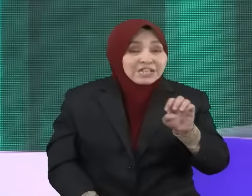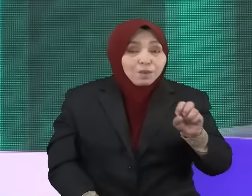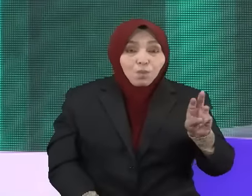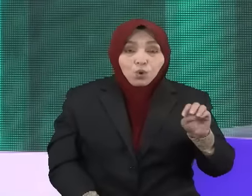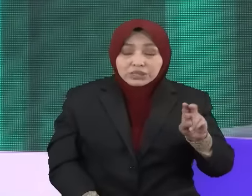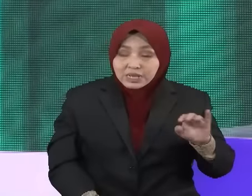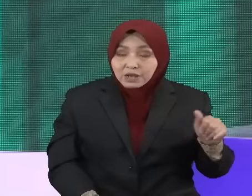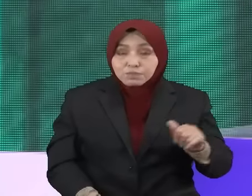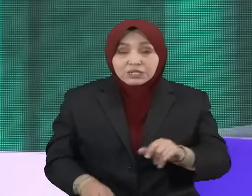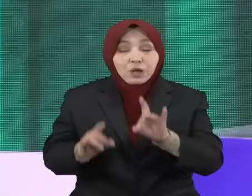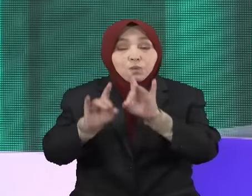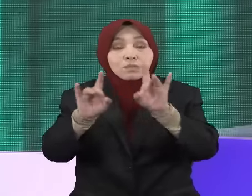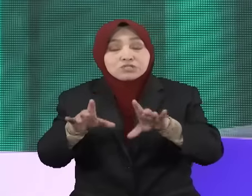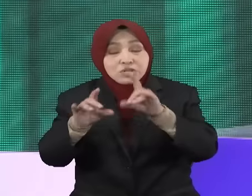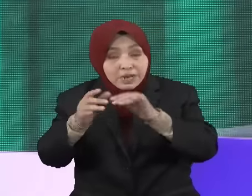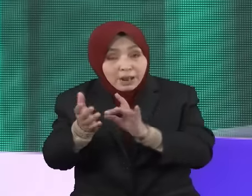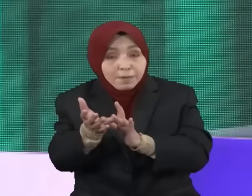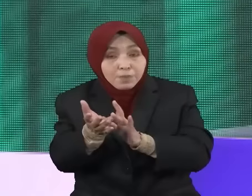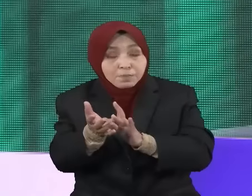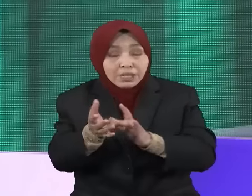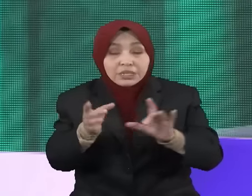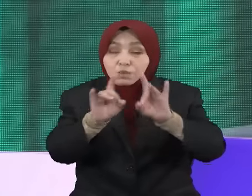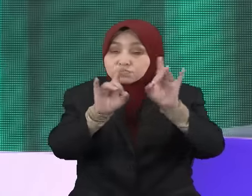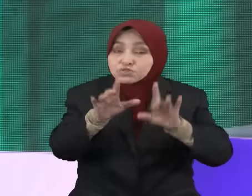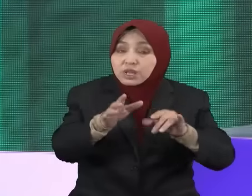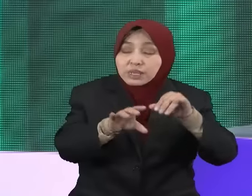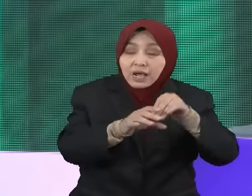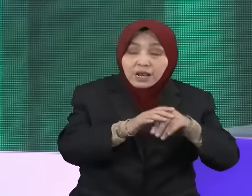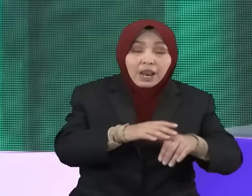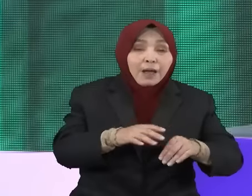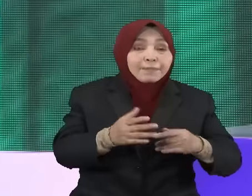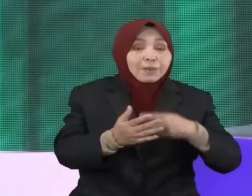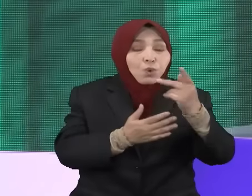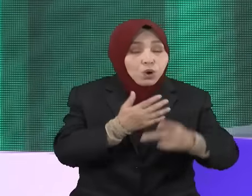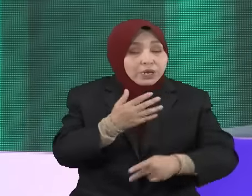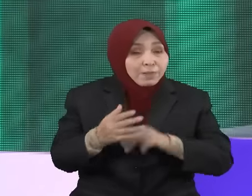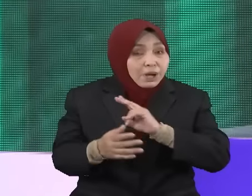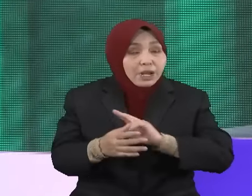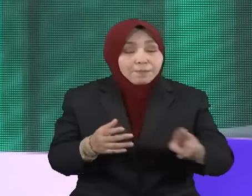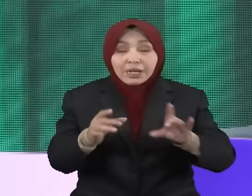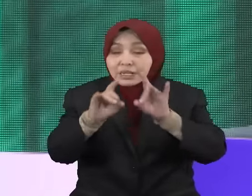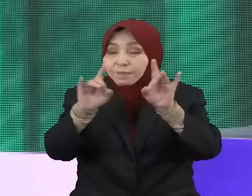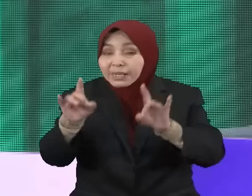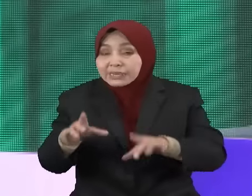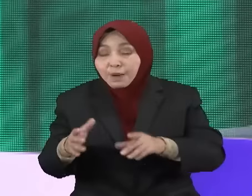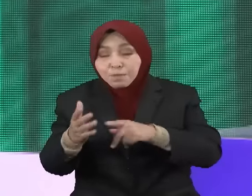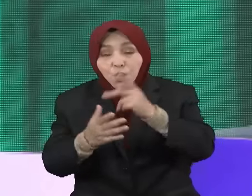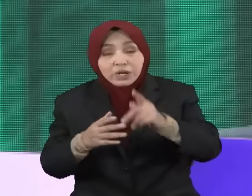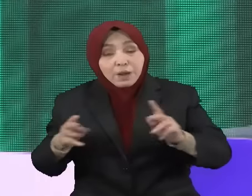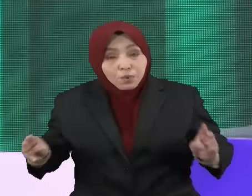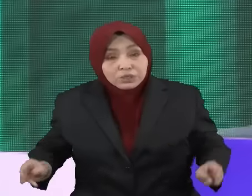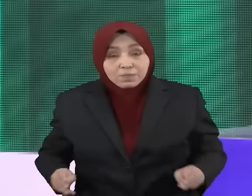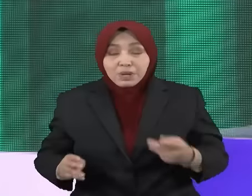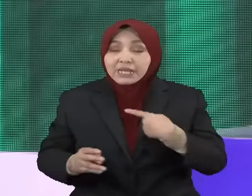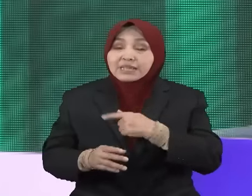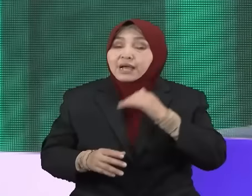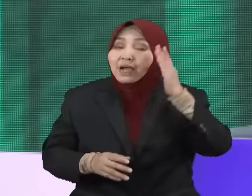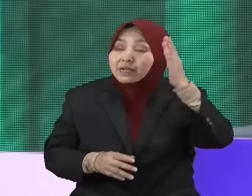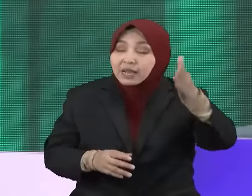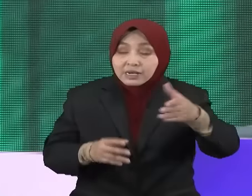testimoni. Testimoni dalam perubatan, testimoni dalam pergi program agama, testimoni pergi program motivasi. Kita